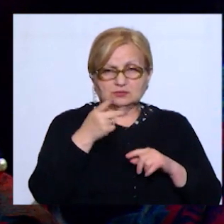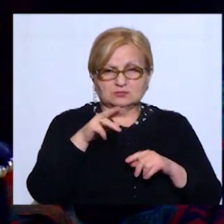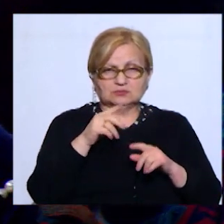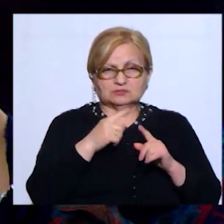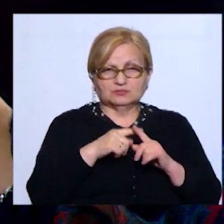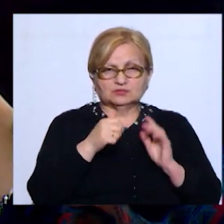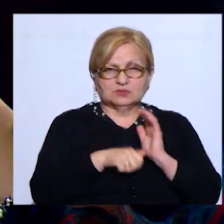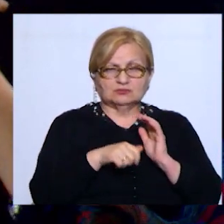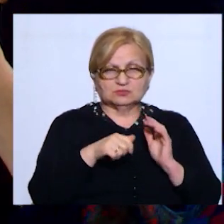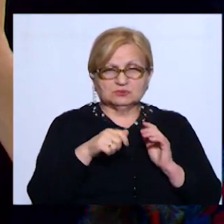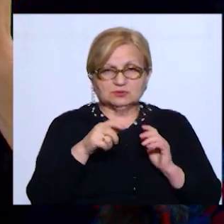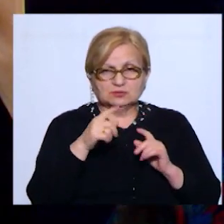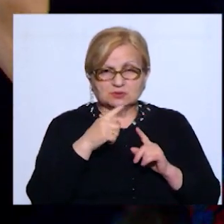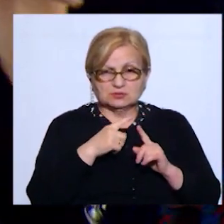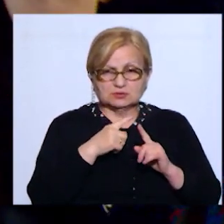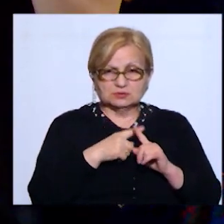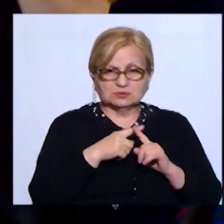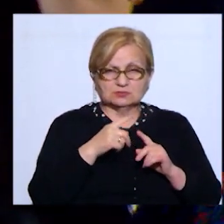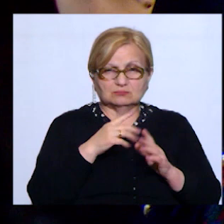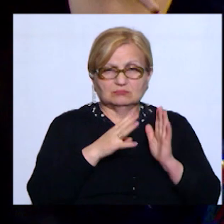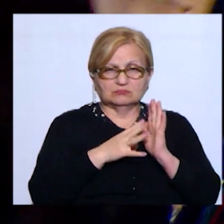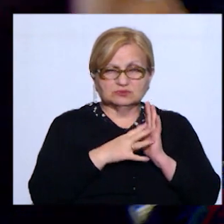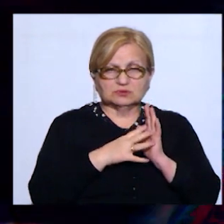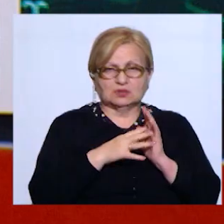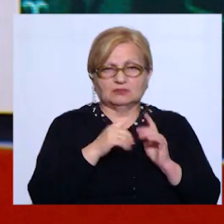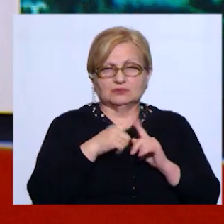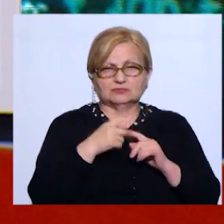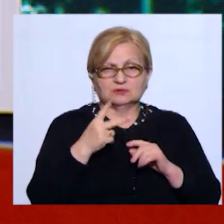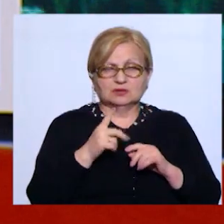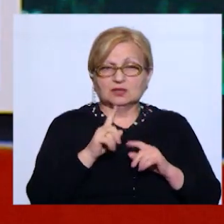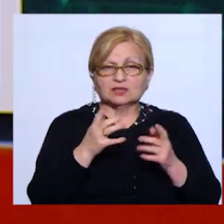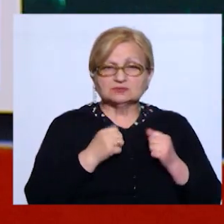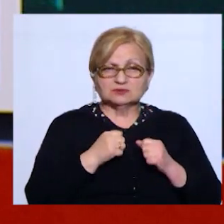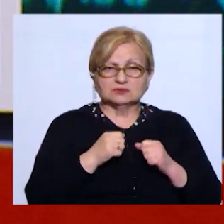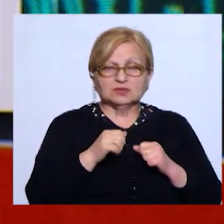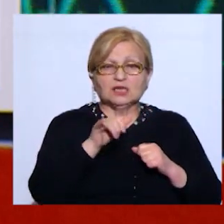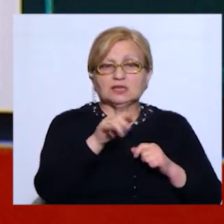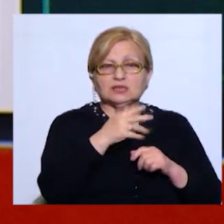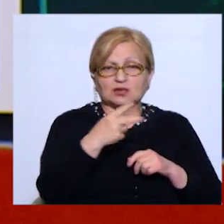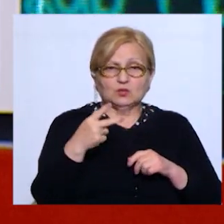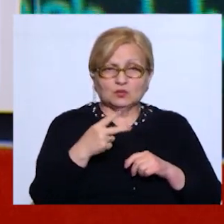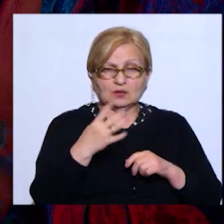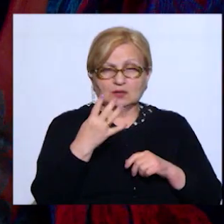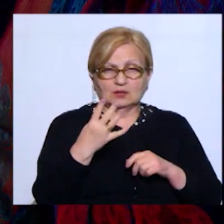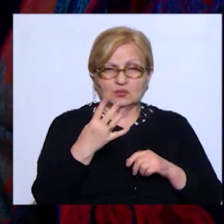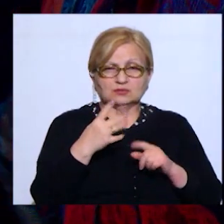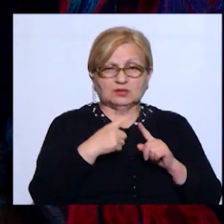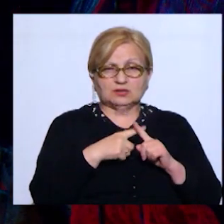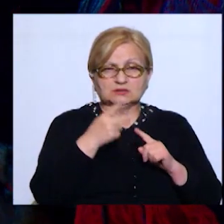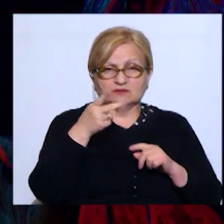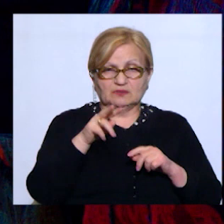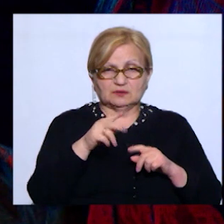6x + 9 + 2. ანუ რას მივიღებ? y უდრის 4x